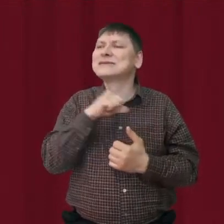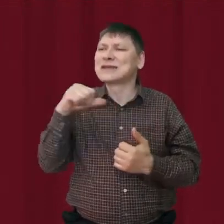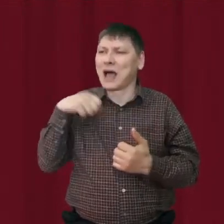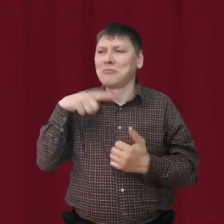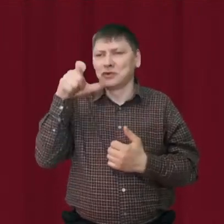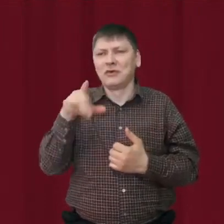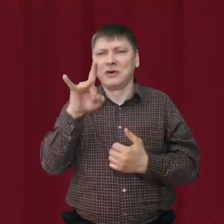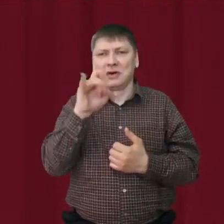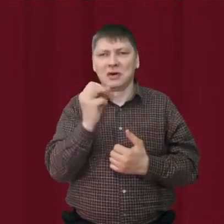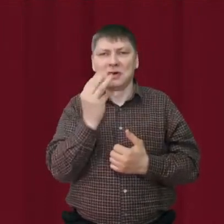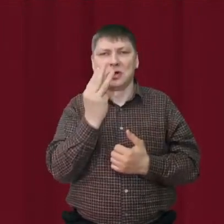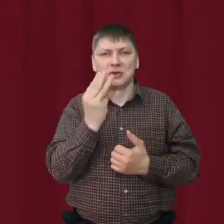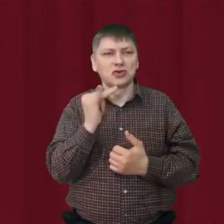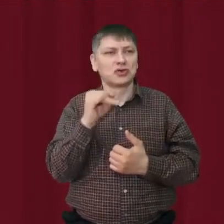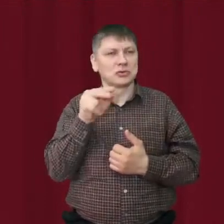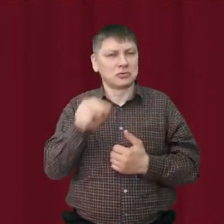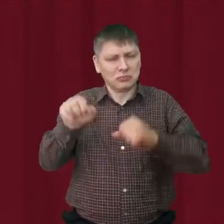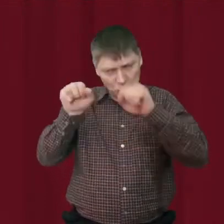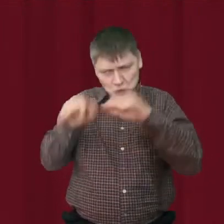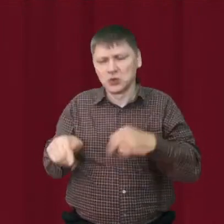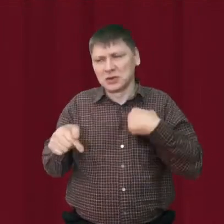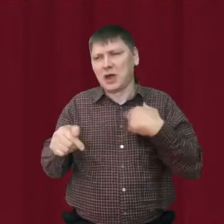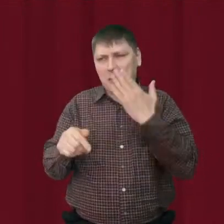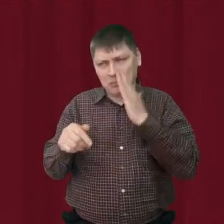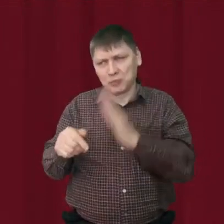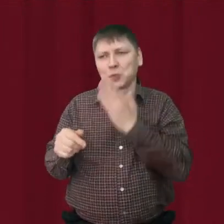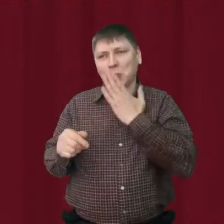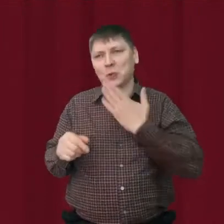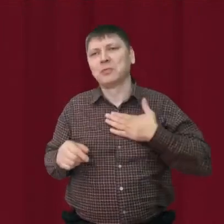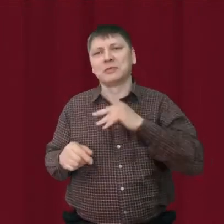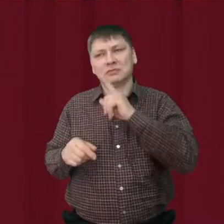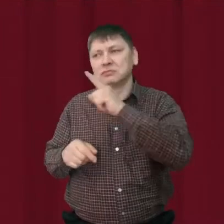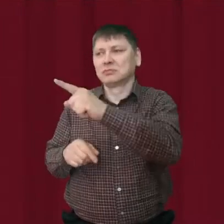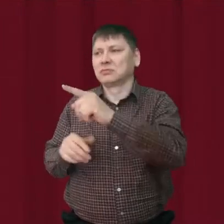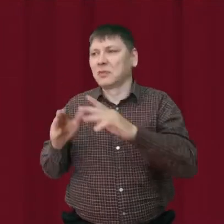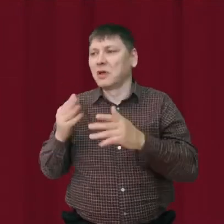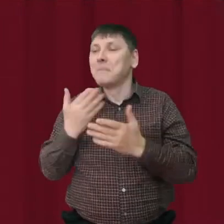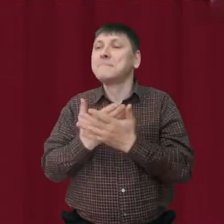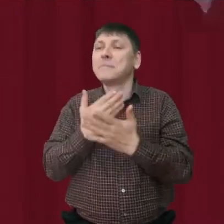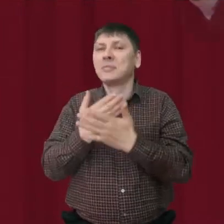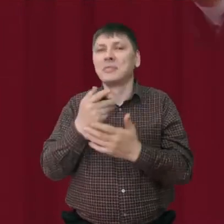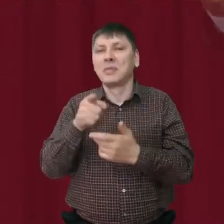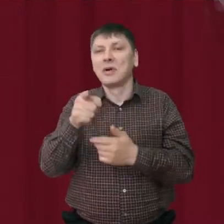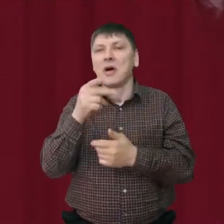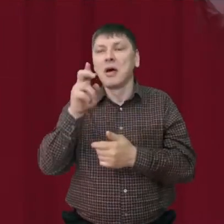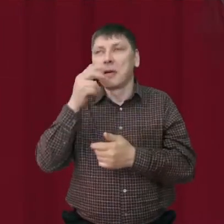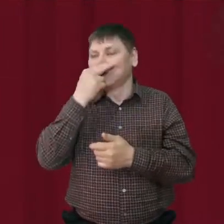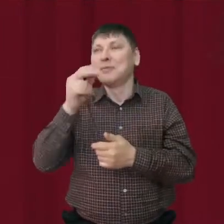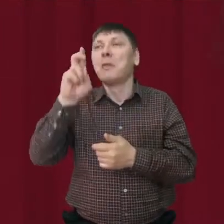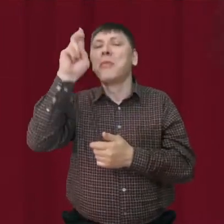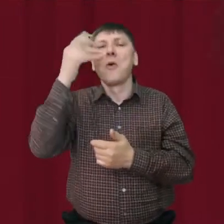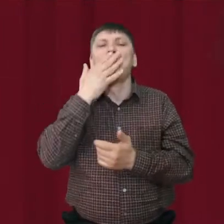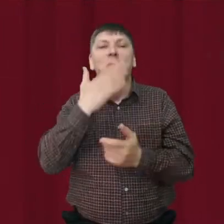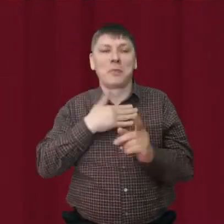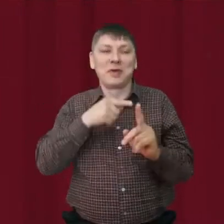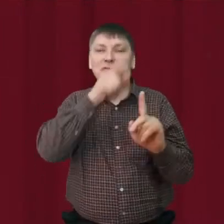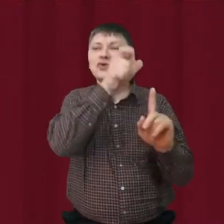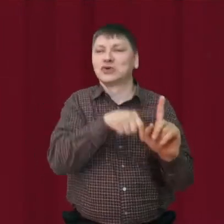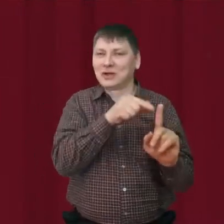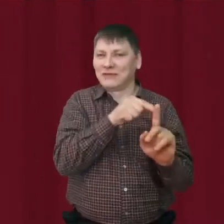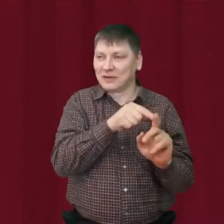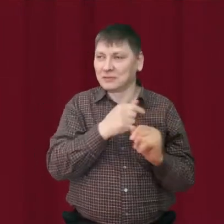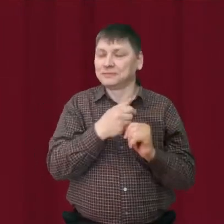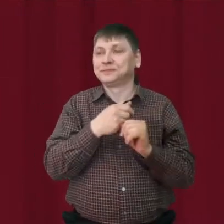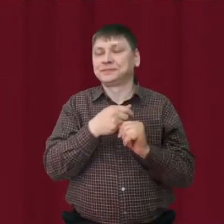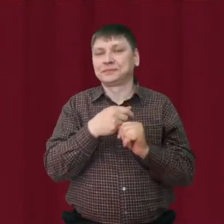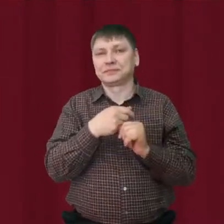человека. Если говорить по отношению к Богу, мы видим, наверное, самый лучший пример проявления вот этой любви агапе. Это те